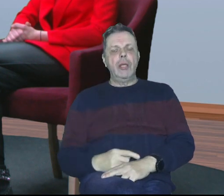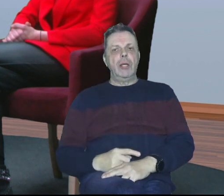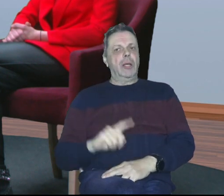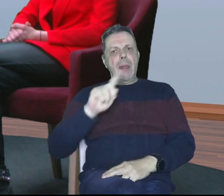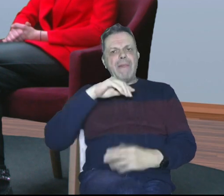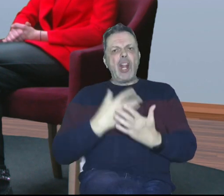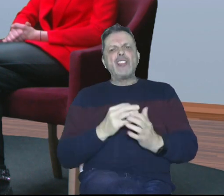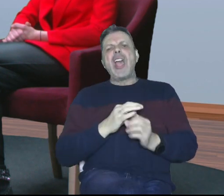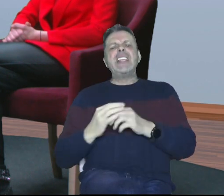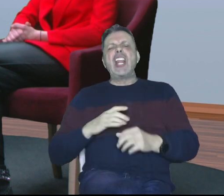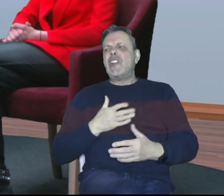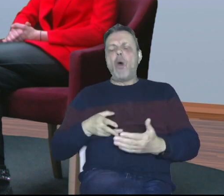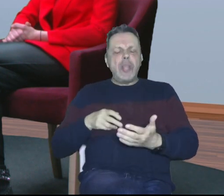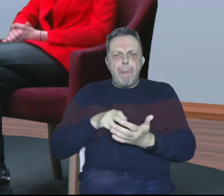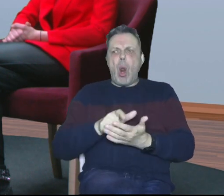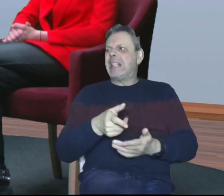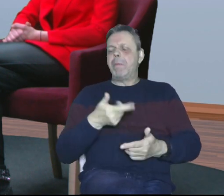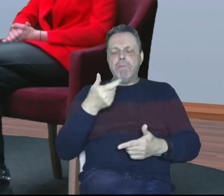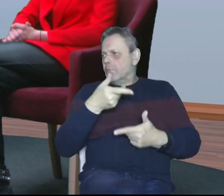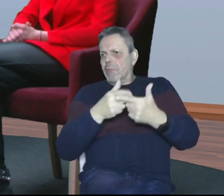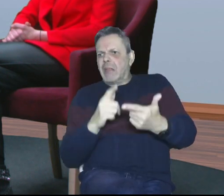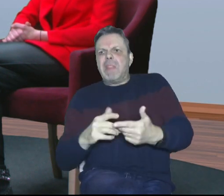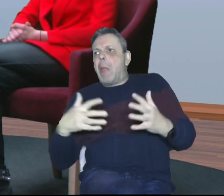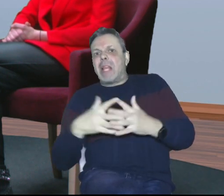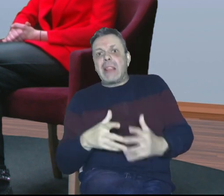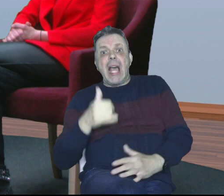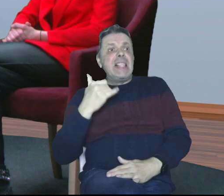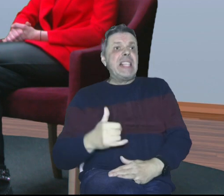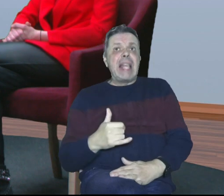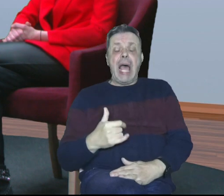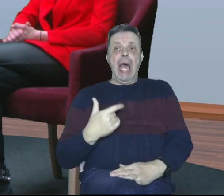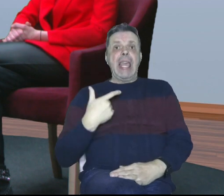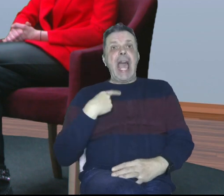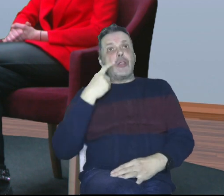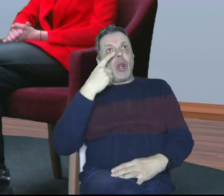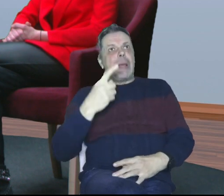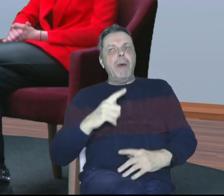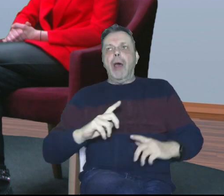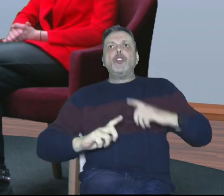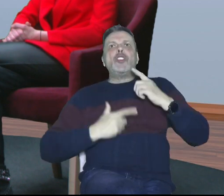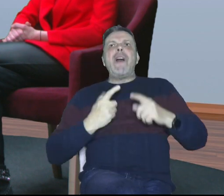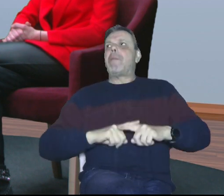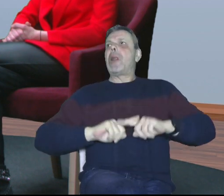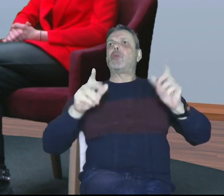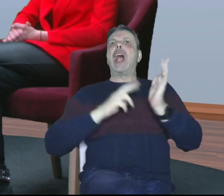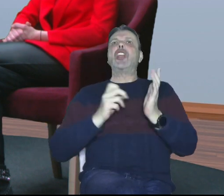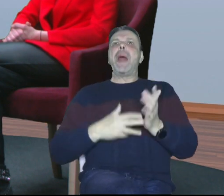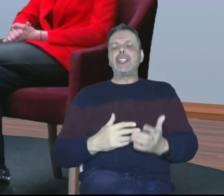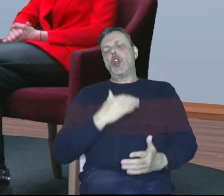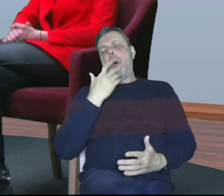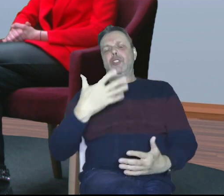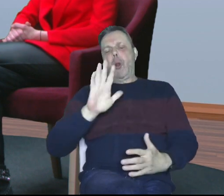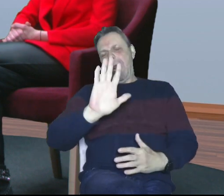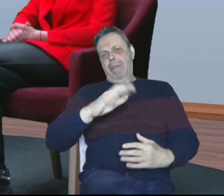znaju na kraju reći: nevjerojatno, ja cijeli život prolazim određenim dijelovima grada, sad ga na potpuno novi način